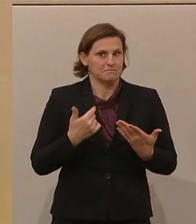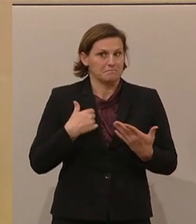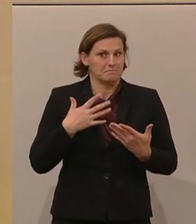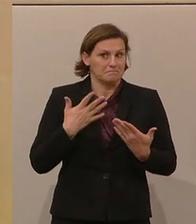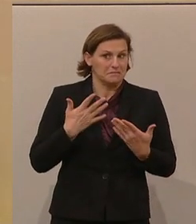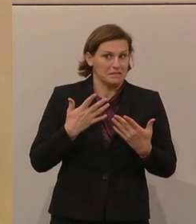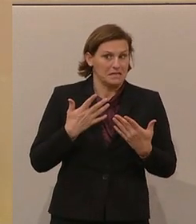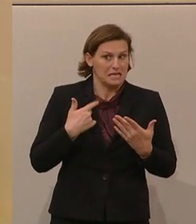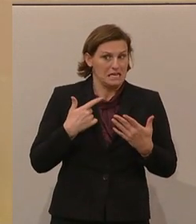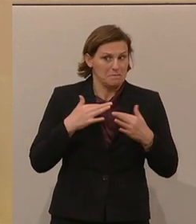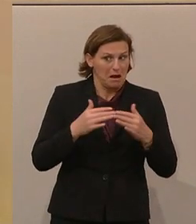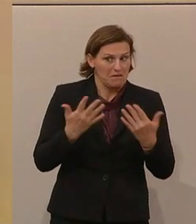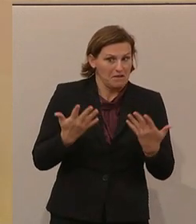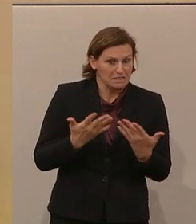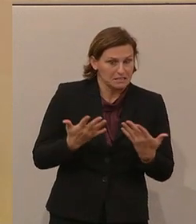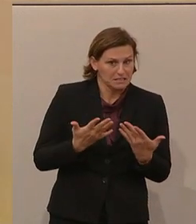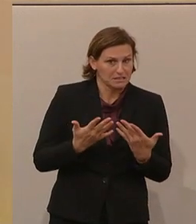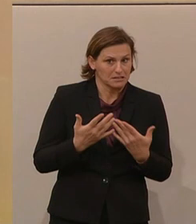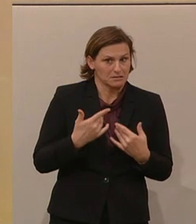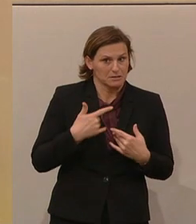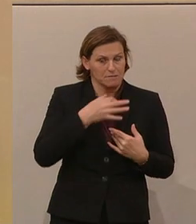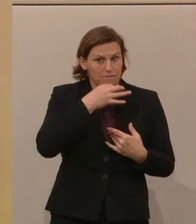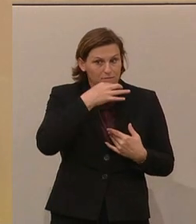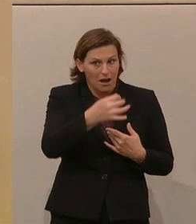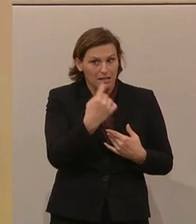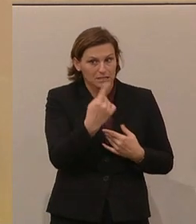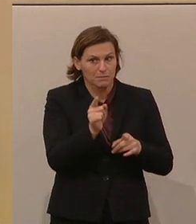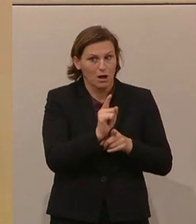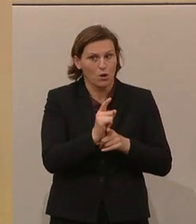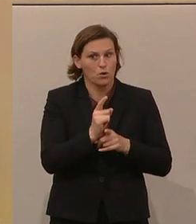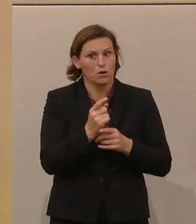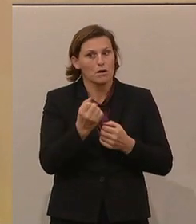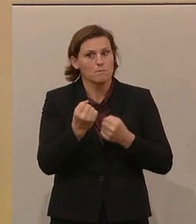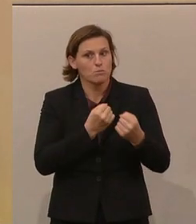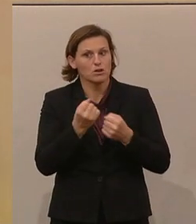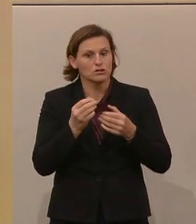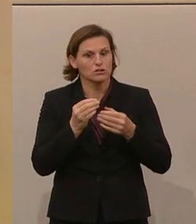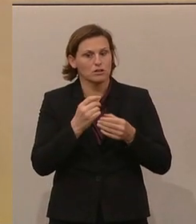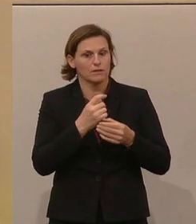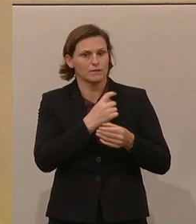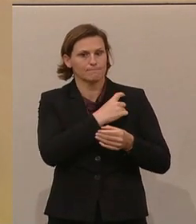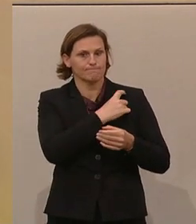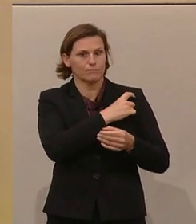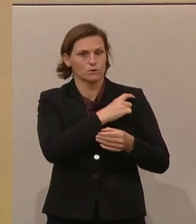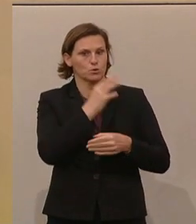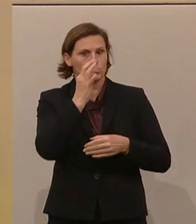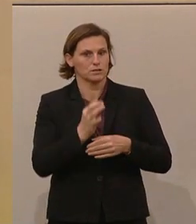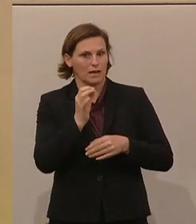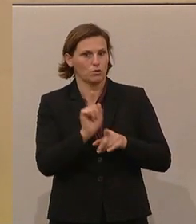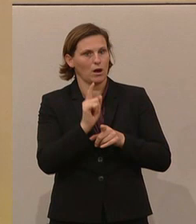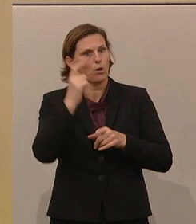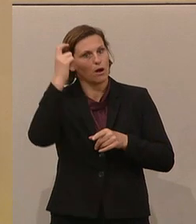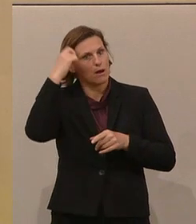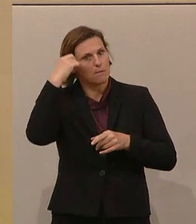ich würde mich fragen, was Sie tun würden, wenn politische Funktionsträger die Meinungs-, Presse- und Redaktionsfreiheit einschränken